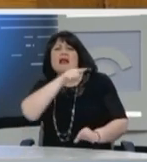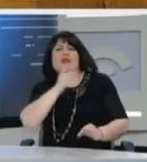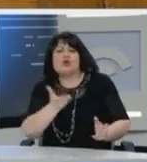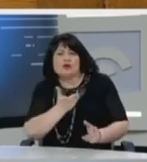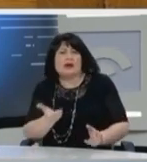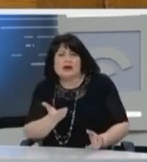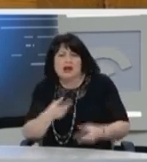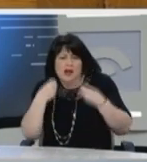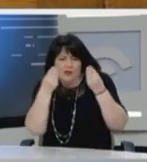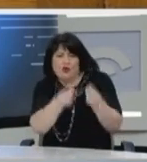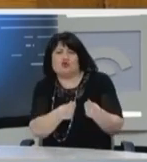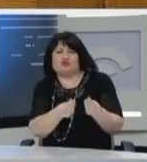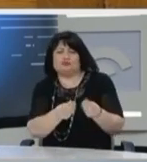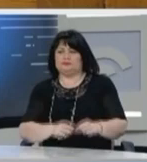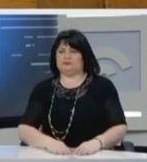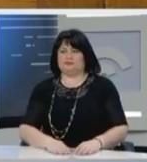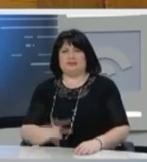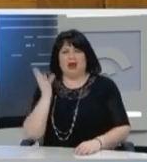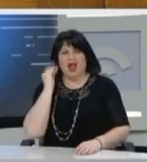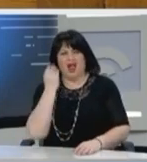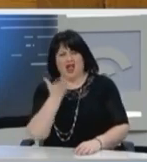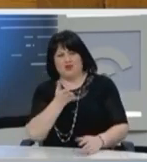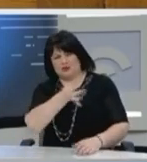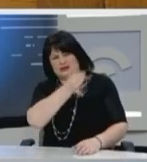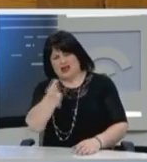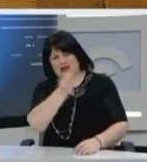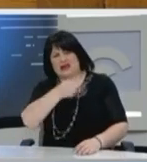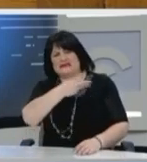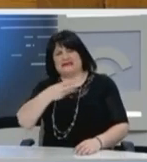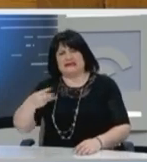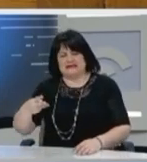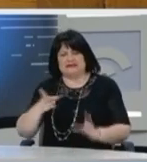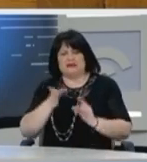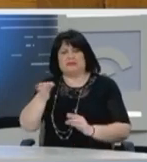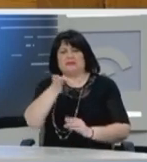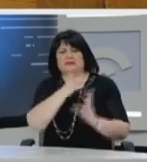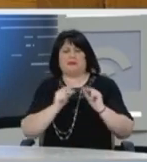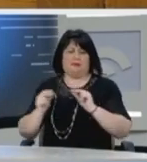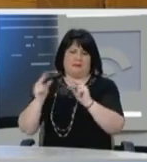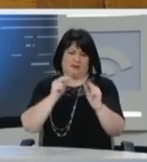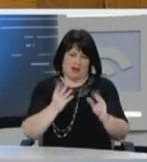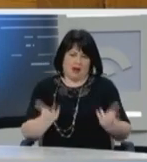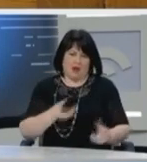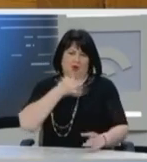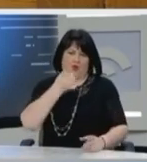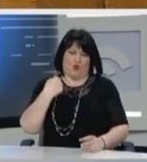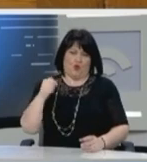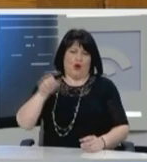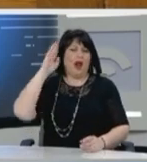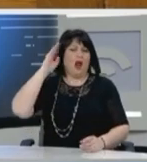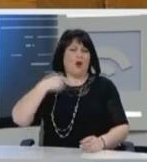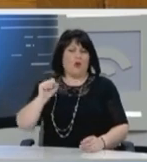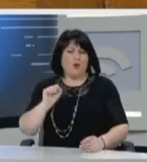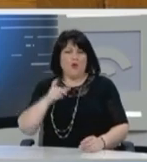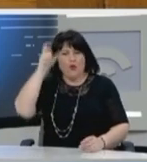κανένα θερμό. Ακούστε επιχείρημα του ΣΥΡΙΖΑ. Κυκλοφορούσαν σε συζητήσεις και λέγανε, αν πούμε όχι στους Αμερικάνους